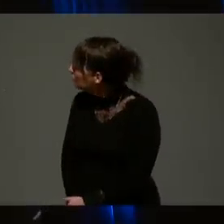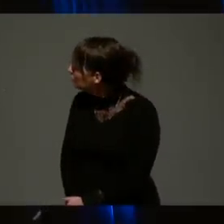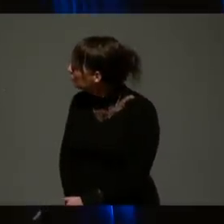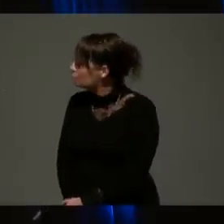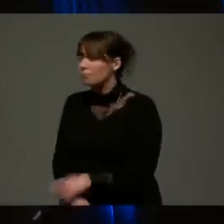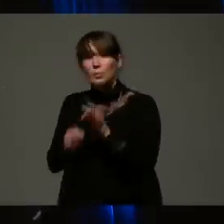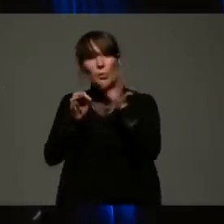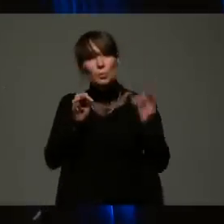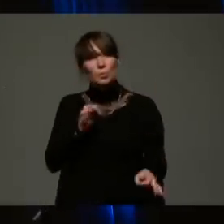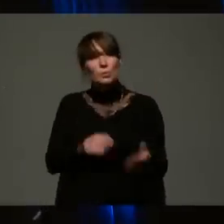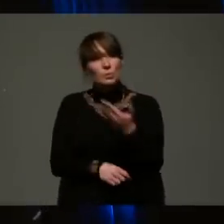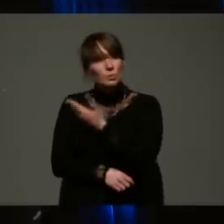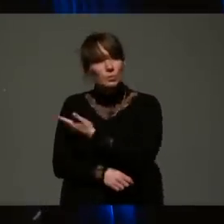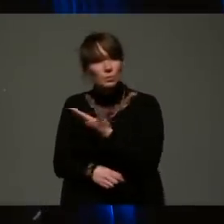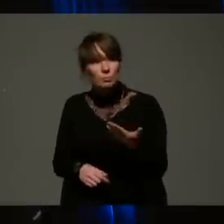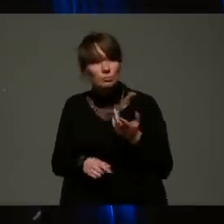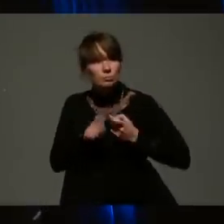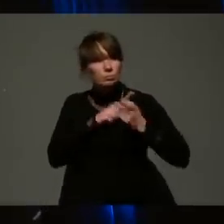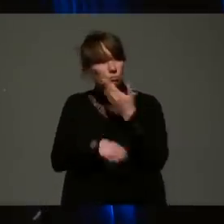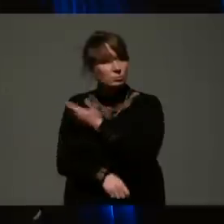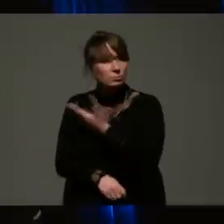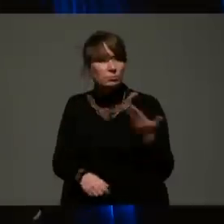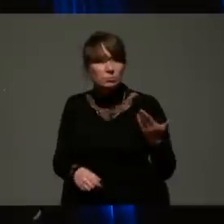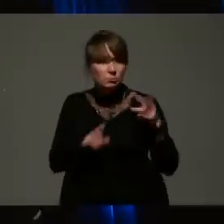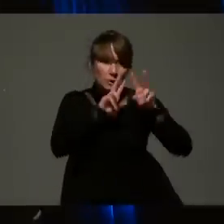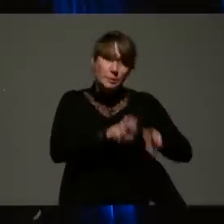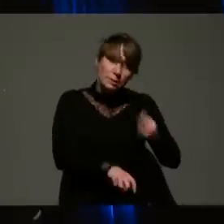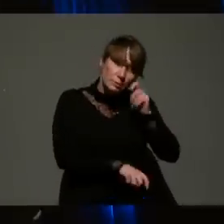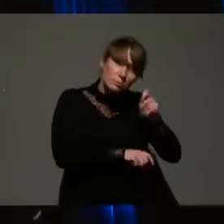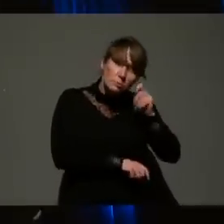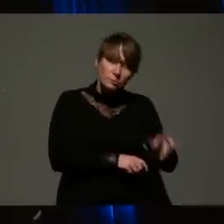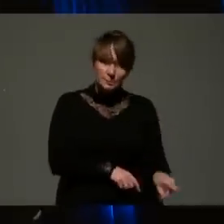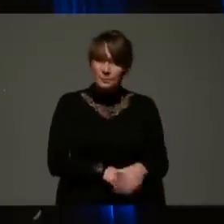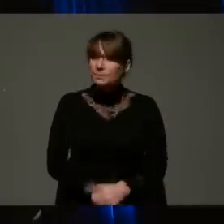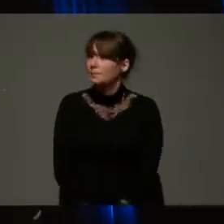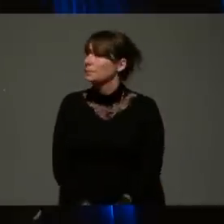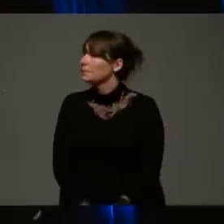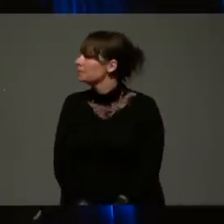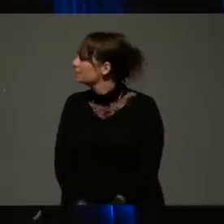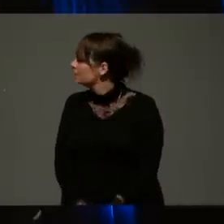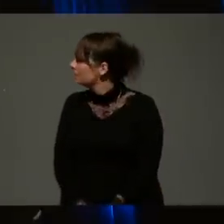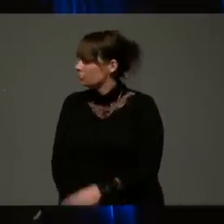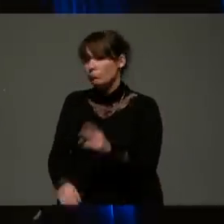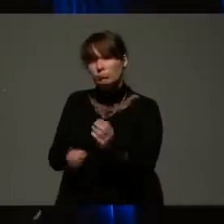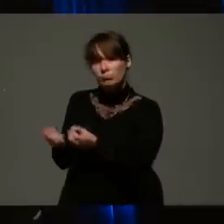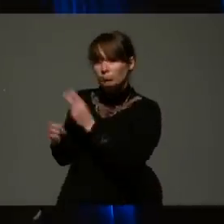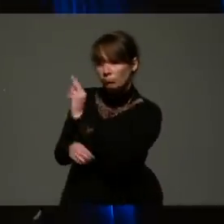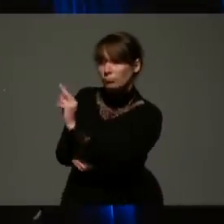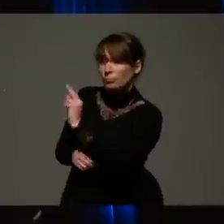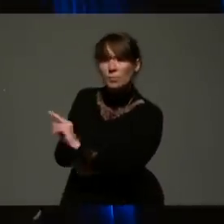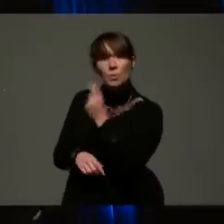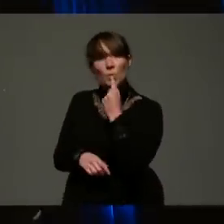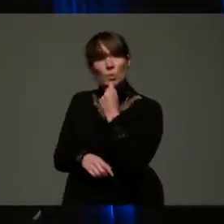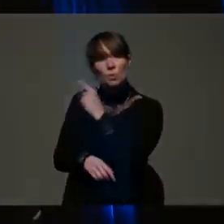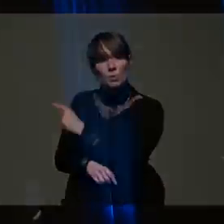ces conclusions premières de cette expertise de l'INSERM. On voit donc, et je vous laisse lire en rouge, que toutes